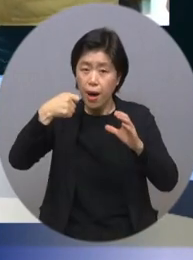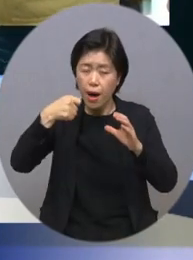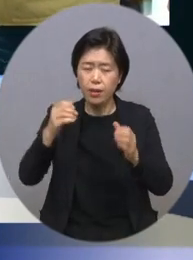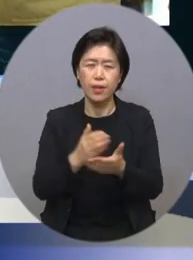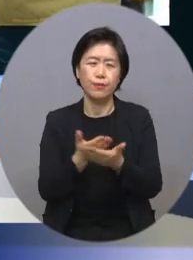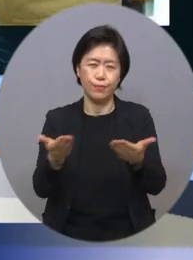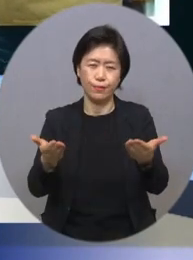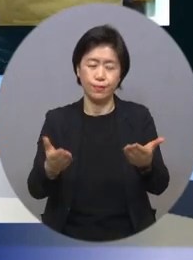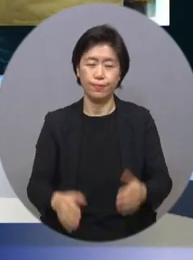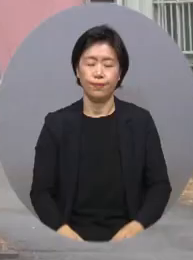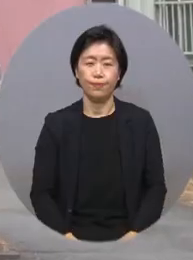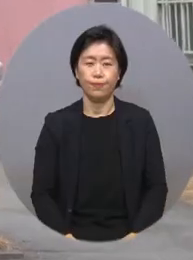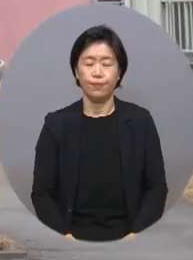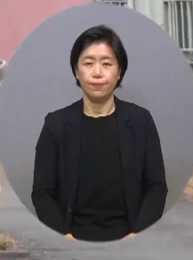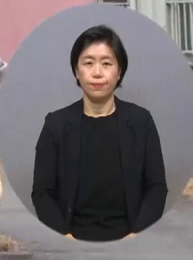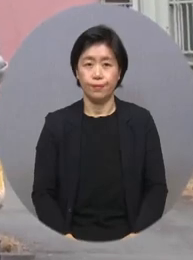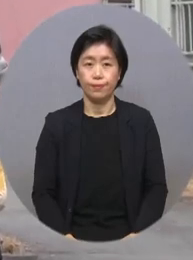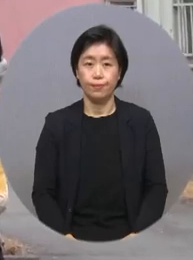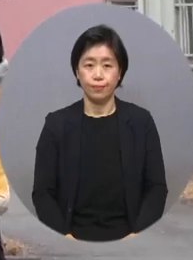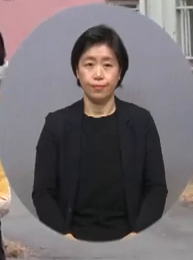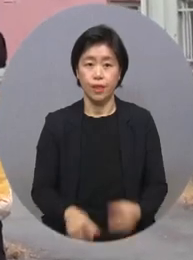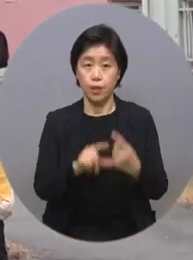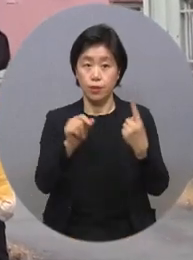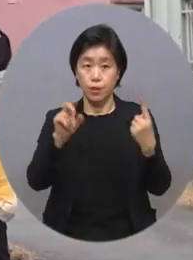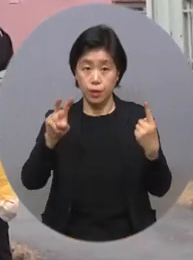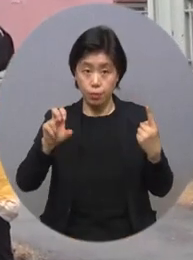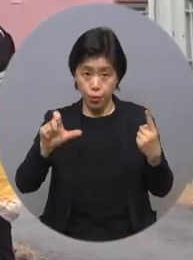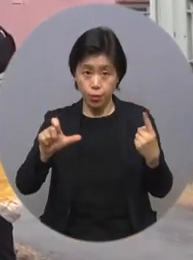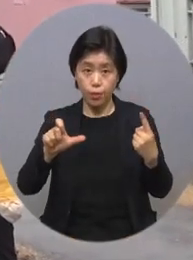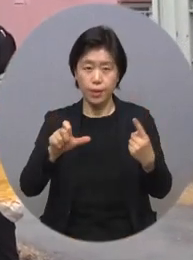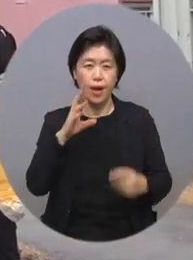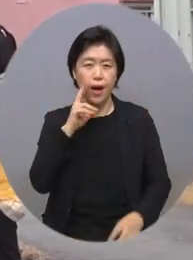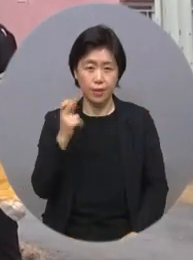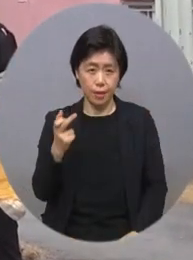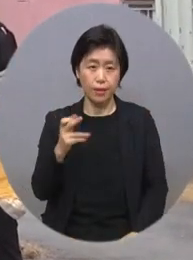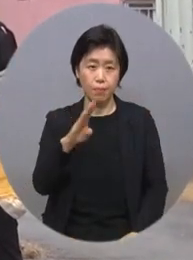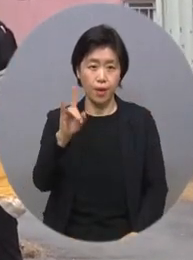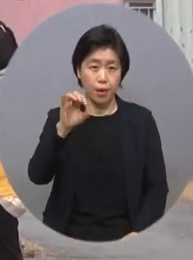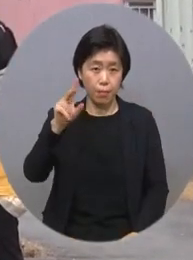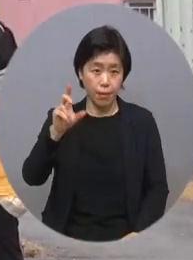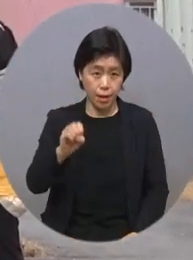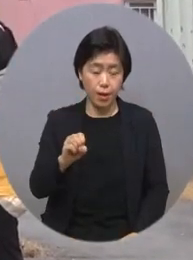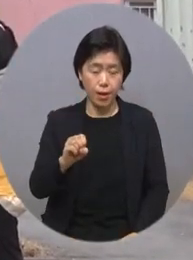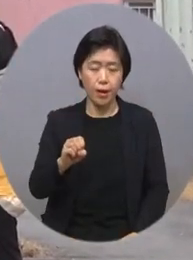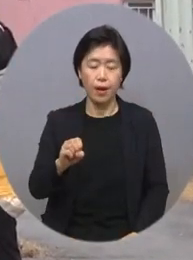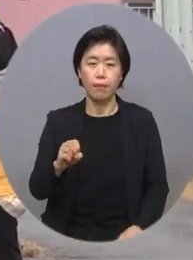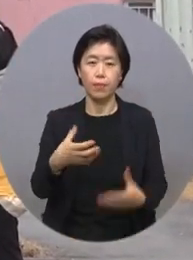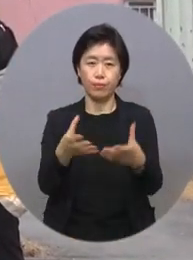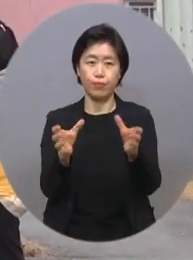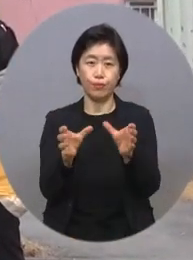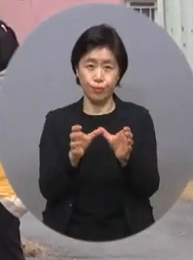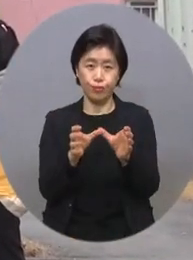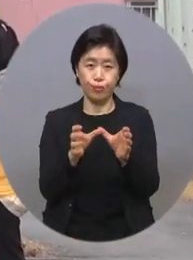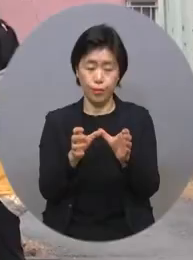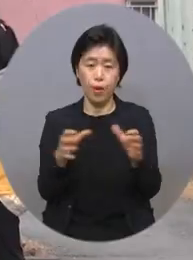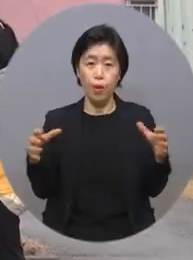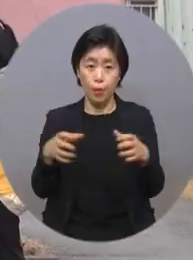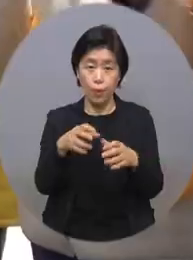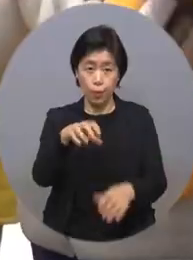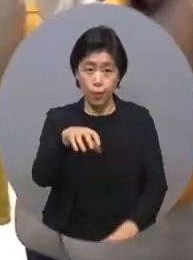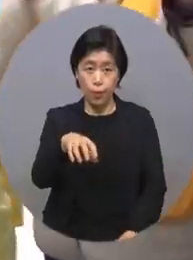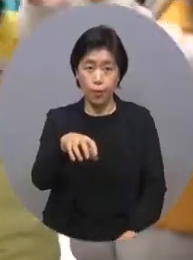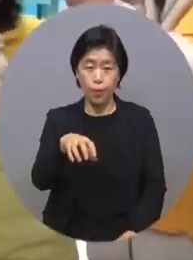전합니다. 지난 25일 아산시 배방마음생활문화센터에서 설 명절을 맞이하여 도시락 나눔 행사가